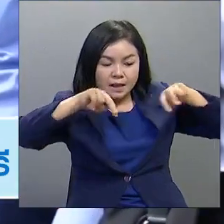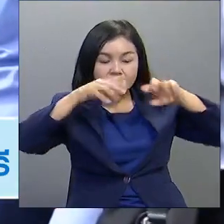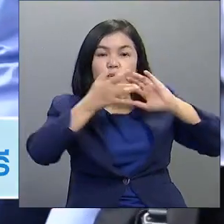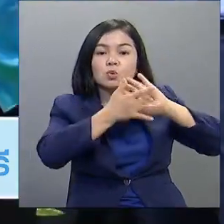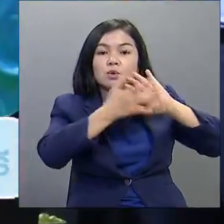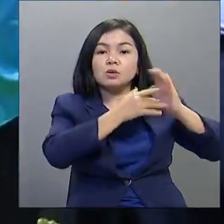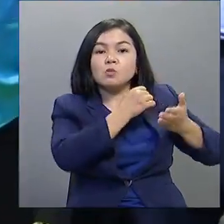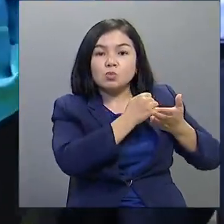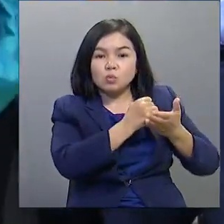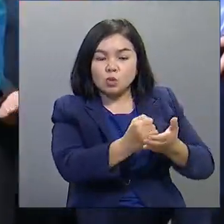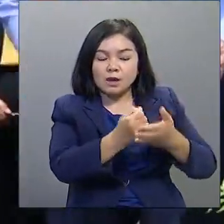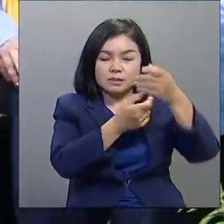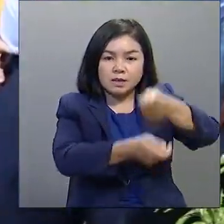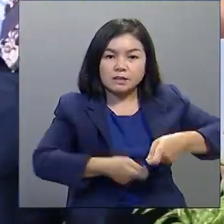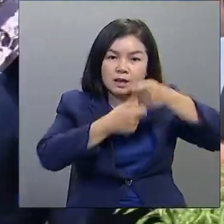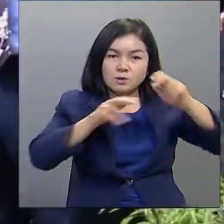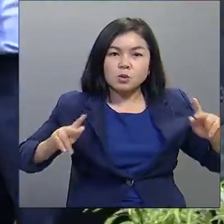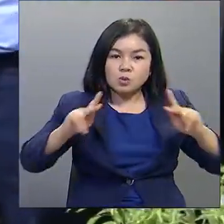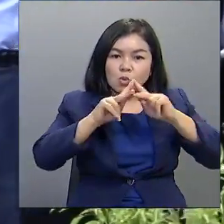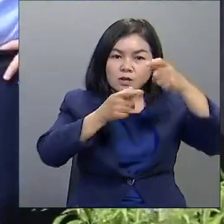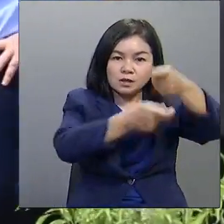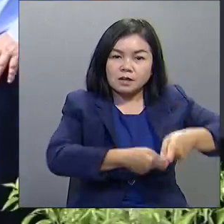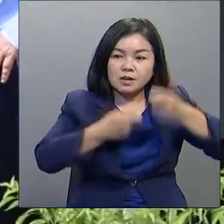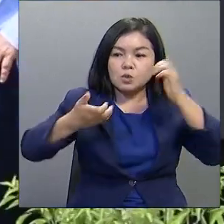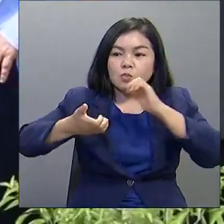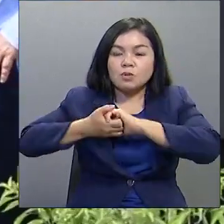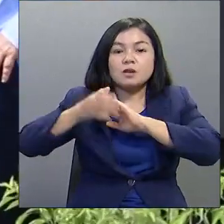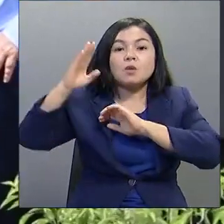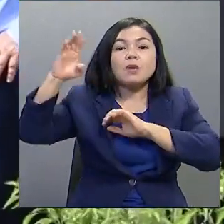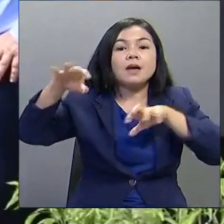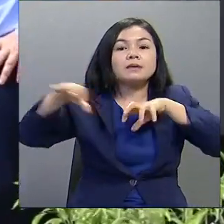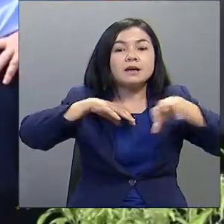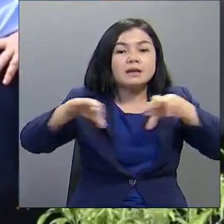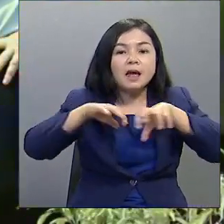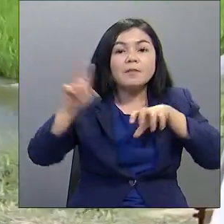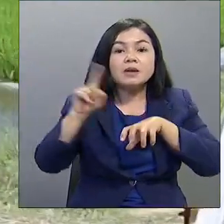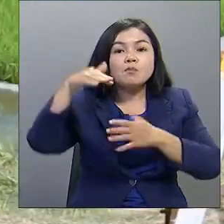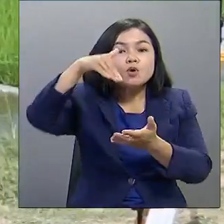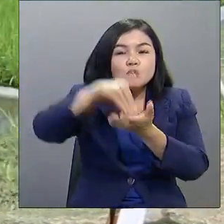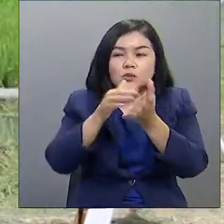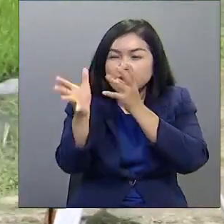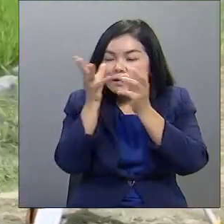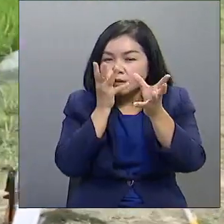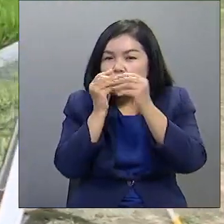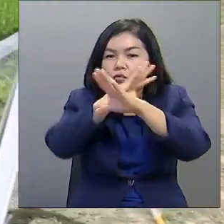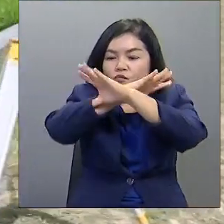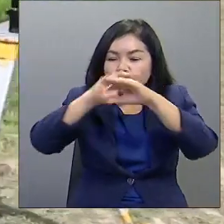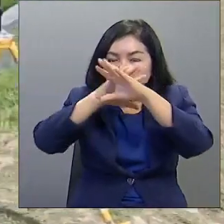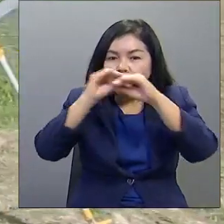ด้านการเกษตรที่ทางกระทรวงเกษตรและสหกรณ์ร่วมกับภาคเอกชนจัดทำเป็นแหล่งแลกเปลี่ยนเรียนรู้ระหว่างเกษตรกร